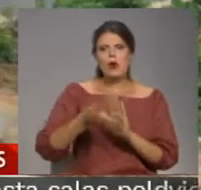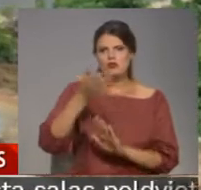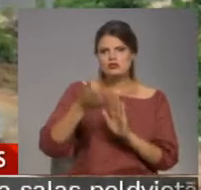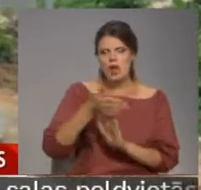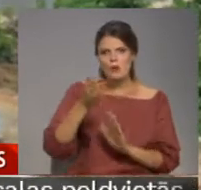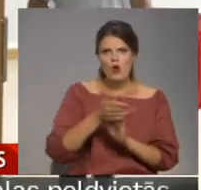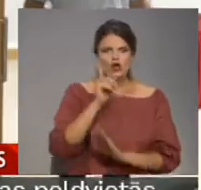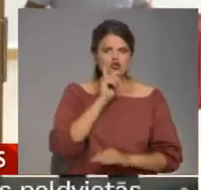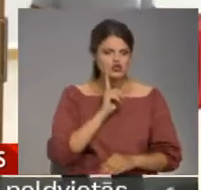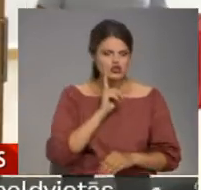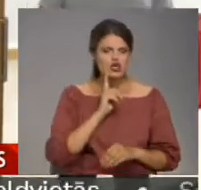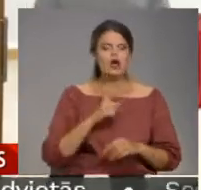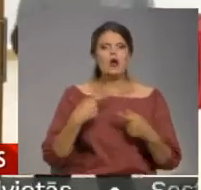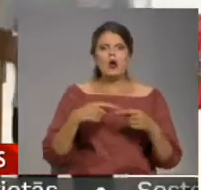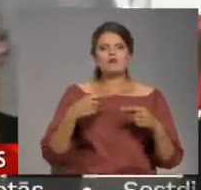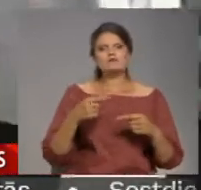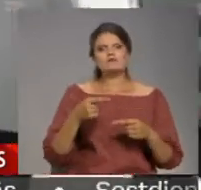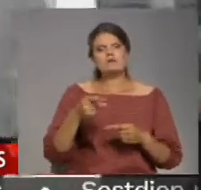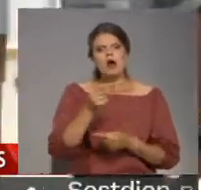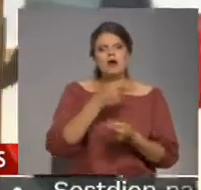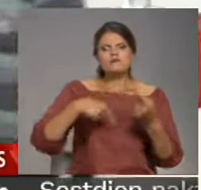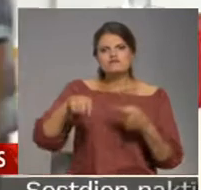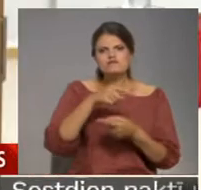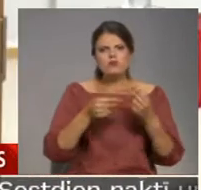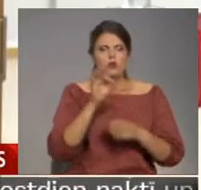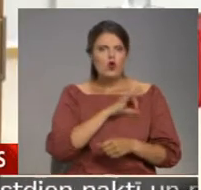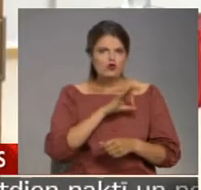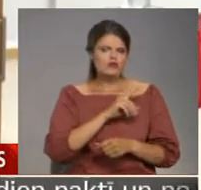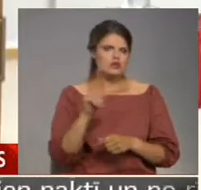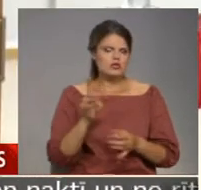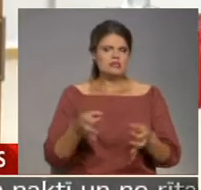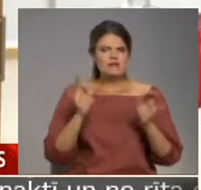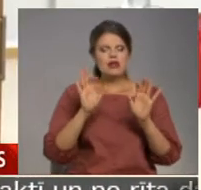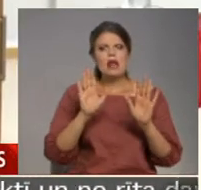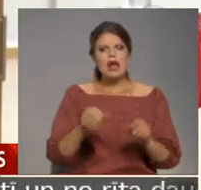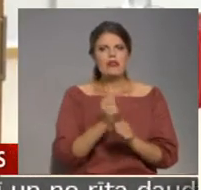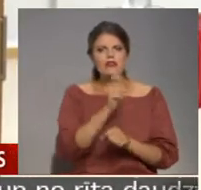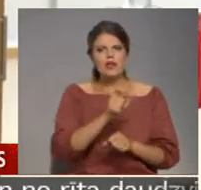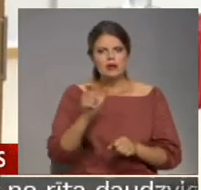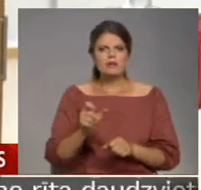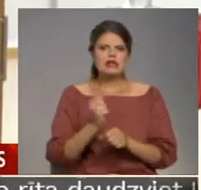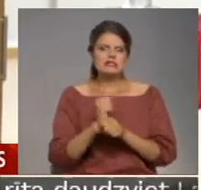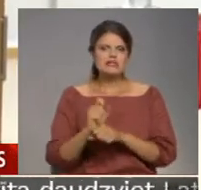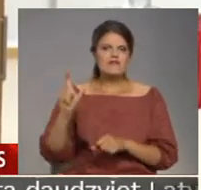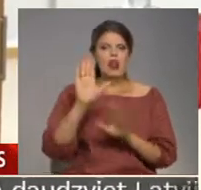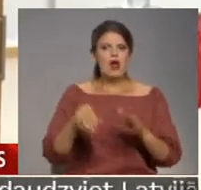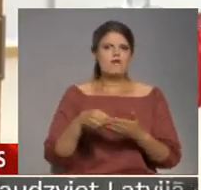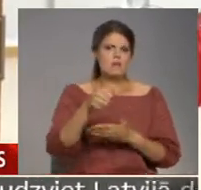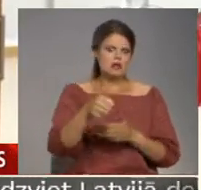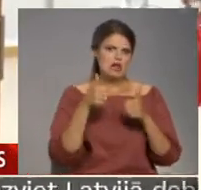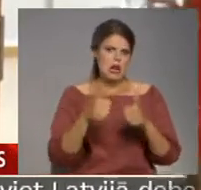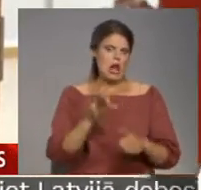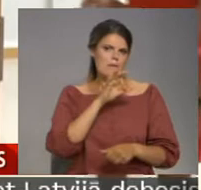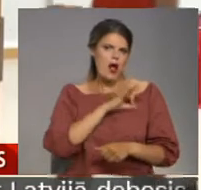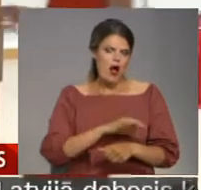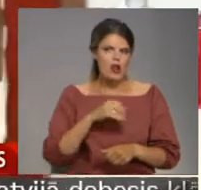arī pakalpojumi. Produktivitāte ir darba ražība. Tas ir atslēgas jautājums, lai mēs spētu maksāt labas